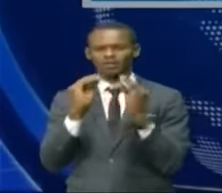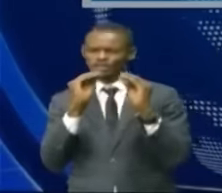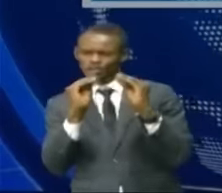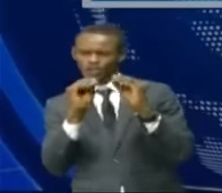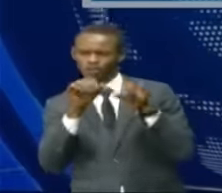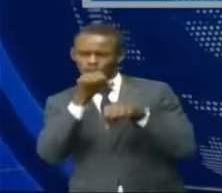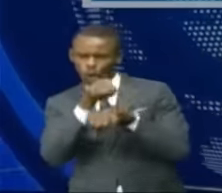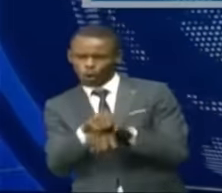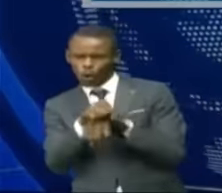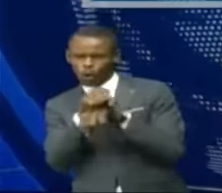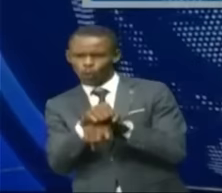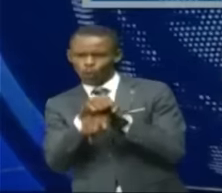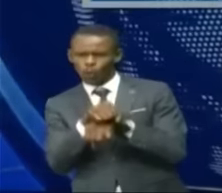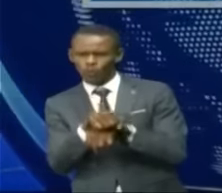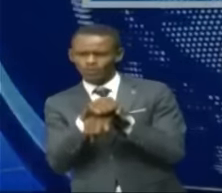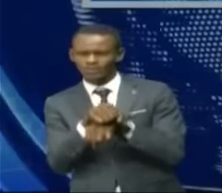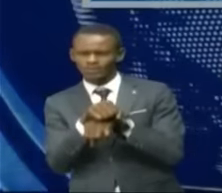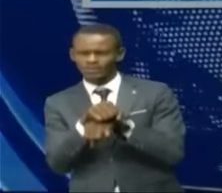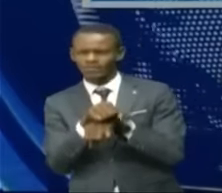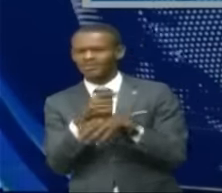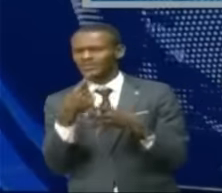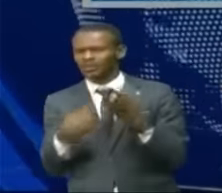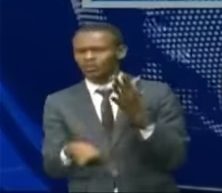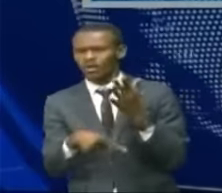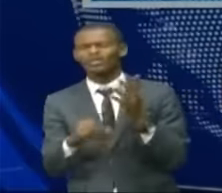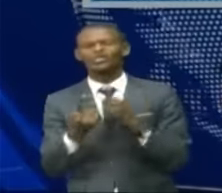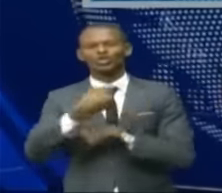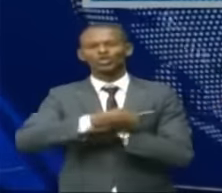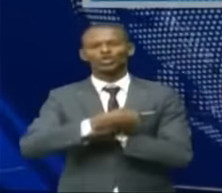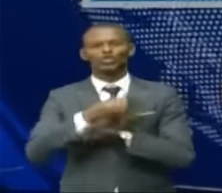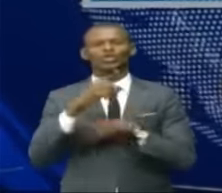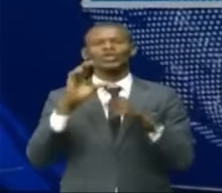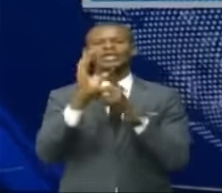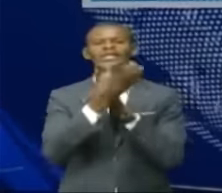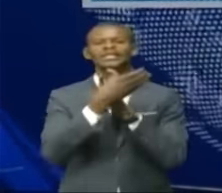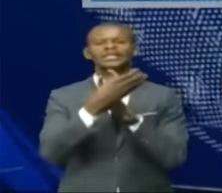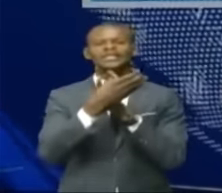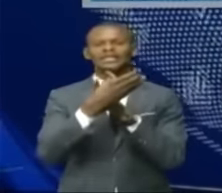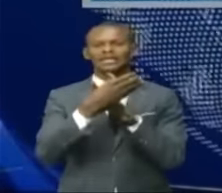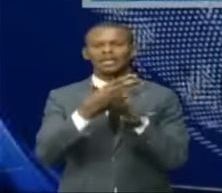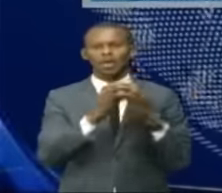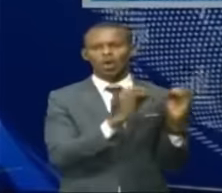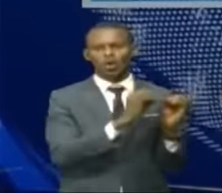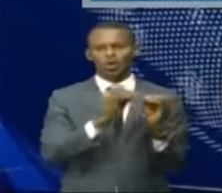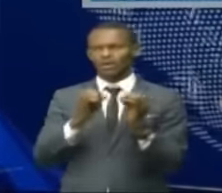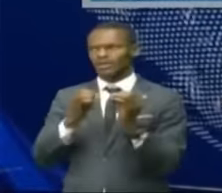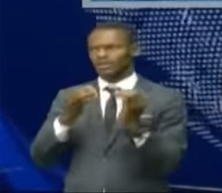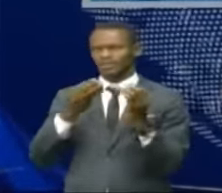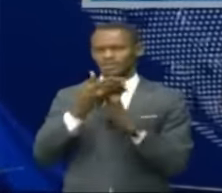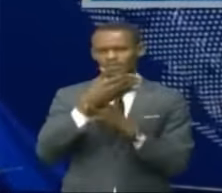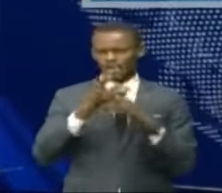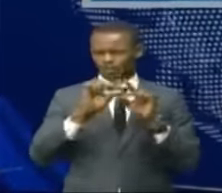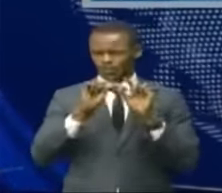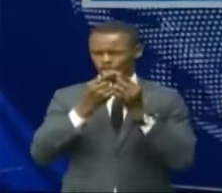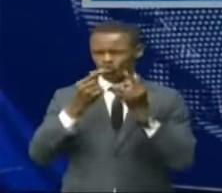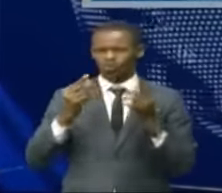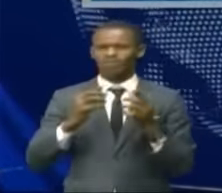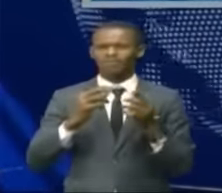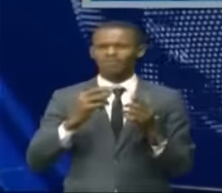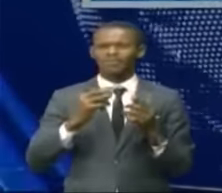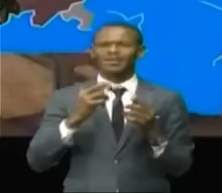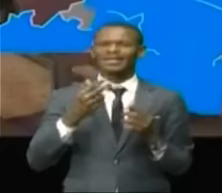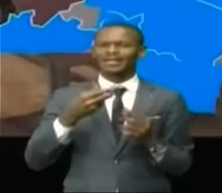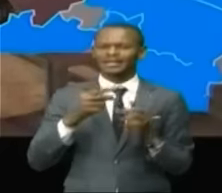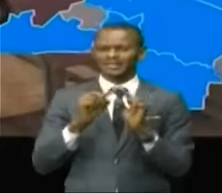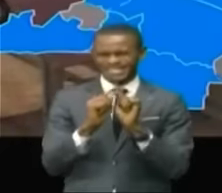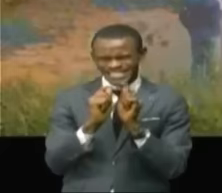édition de la journée culturelle dénommée Kalonji Milabi, organisée par la mutuelle de Bakoua Kalonji. D'amples détails ici avec Jojo Ndibou.